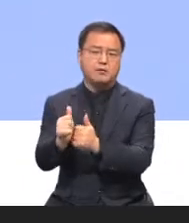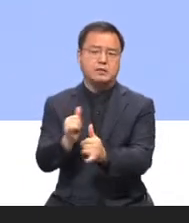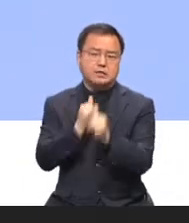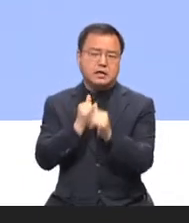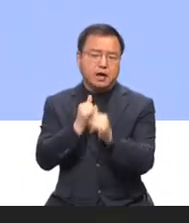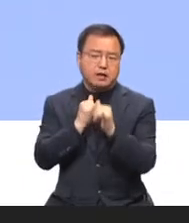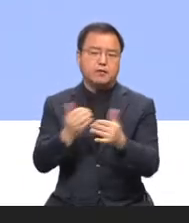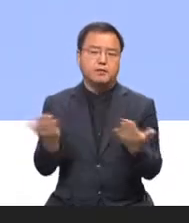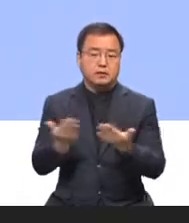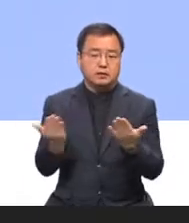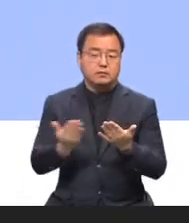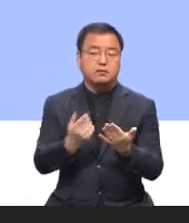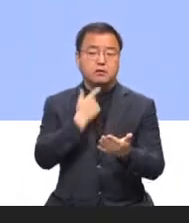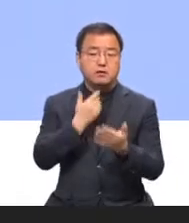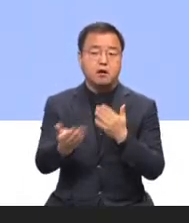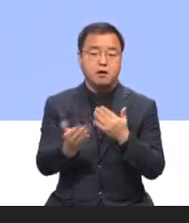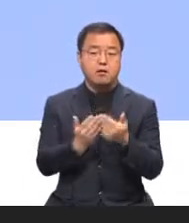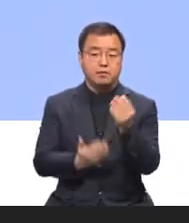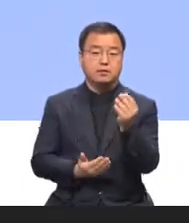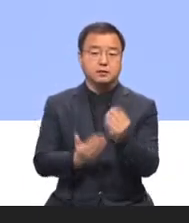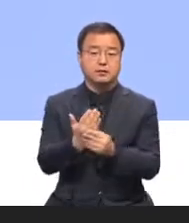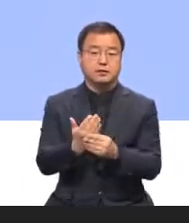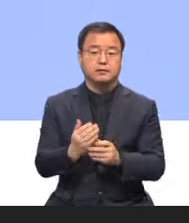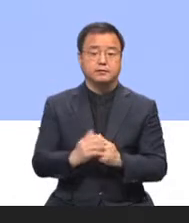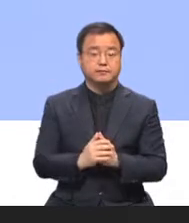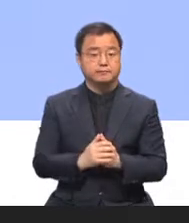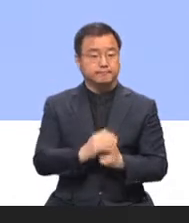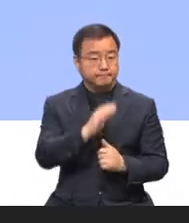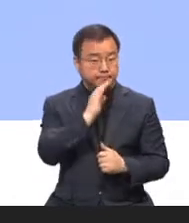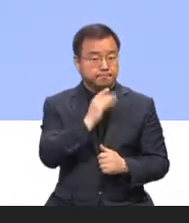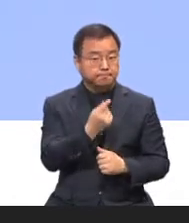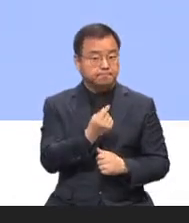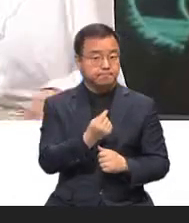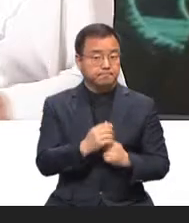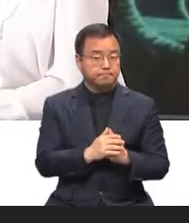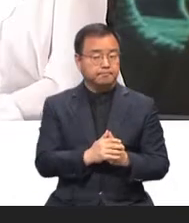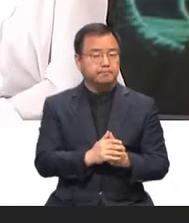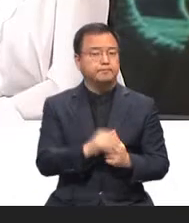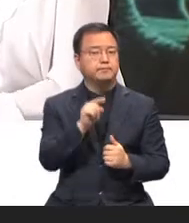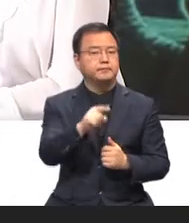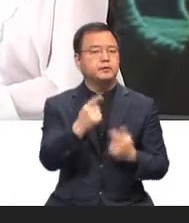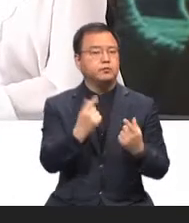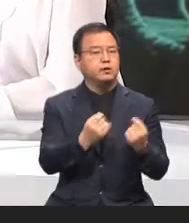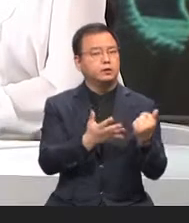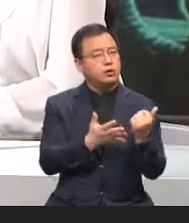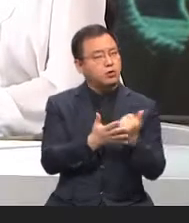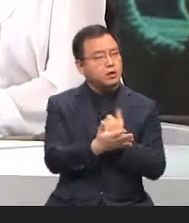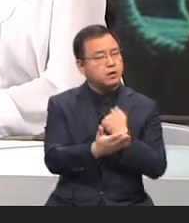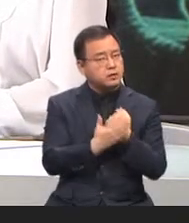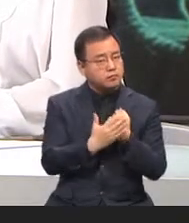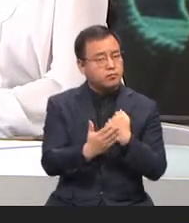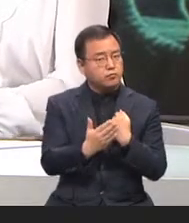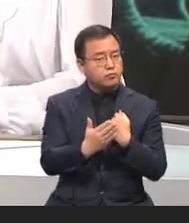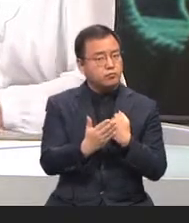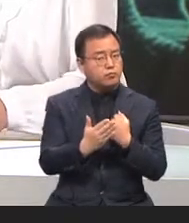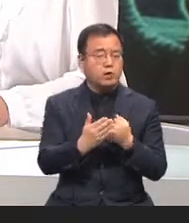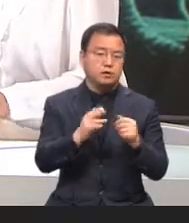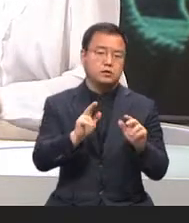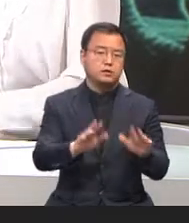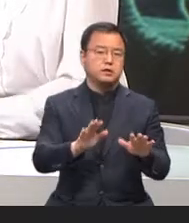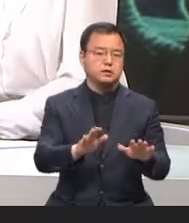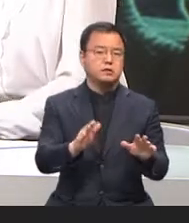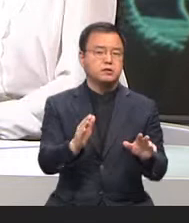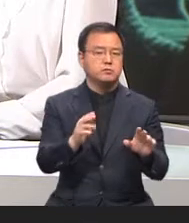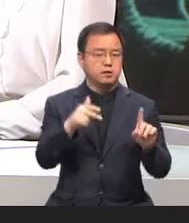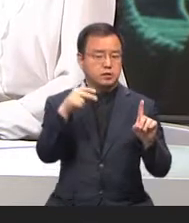베르테르 효과가 있었던 그런 사건이었습니다 맞습니다 자 어 그런 영향이라고 좀 볼 수도 있을까요 이번주에 우리에게